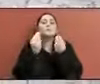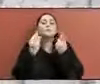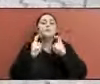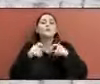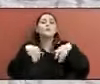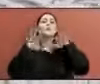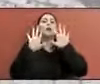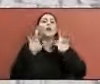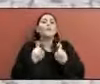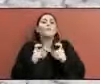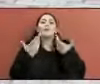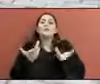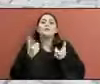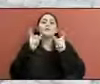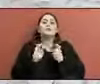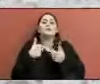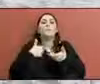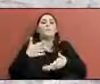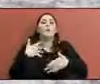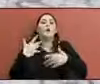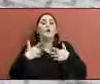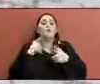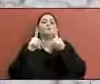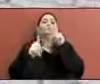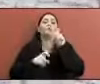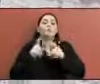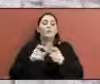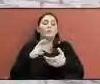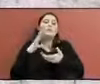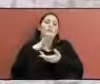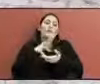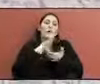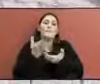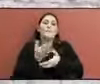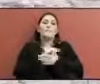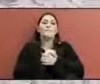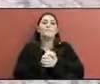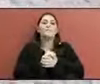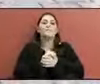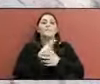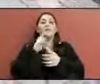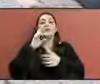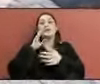ilk aşamada hiçbir ön koşulumuz, şartımız yok. Vatandaş bize